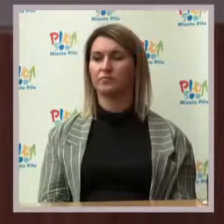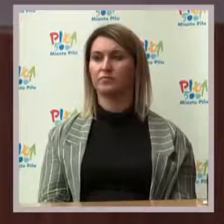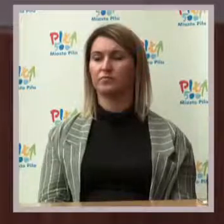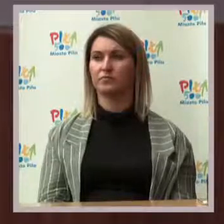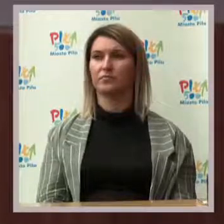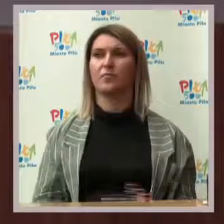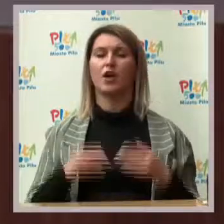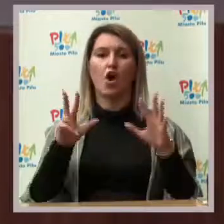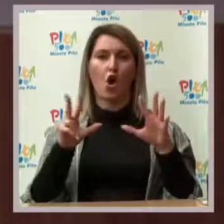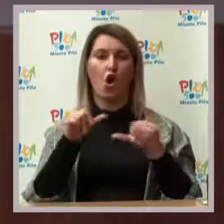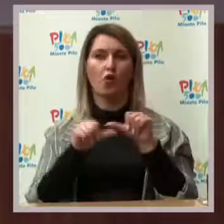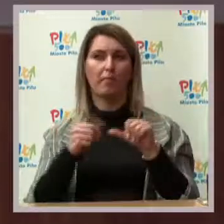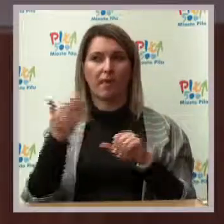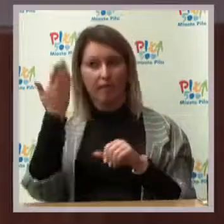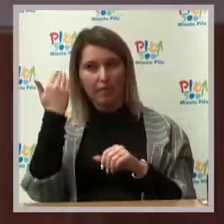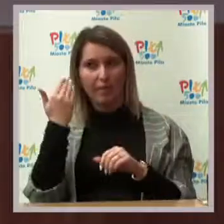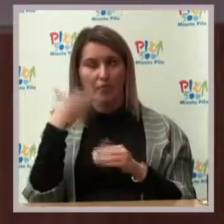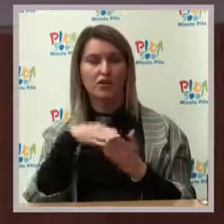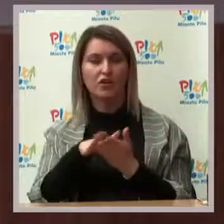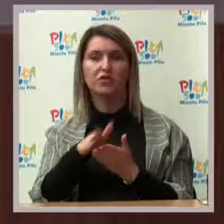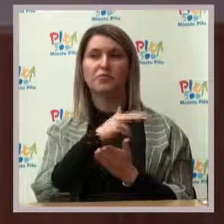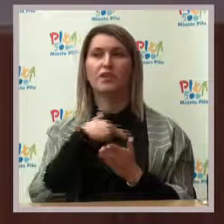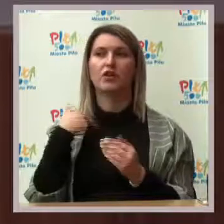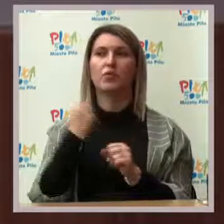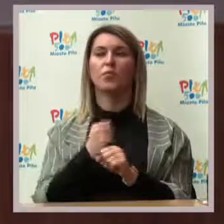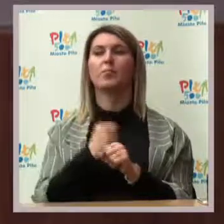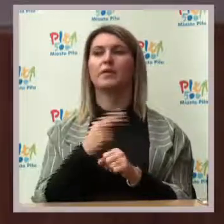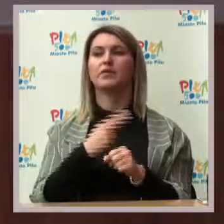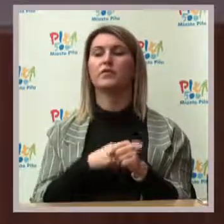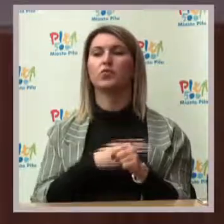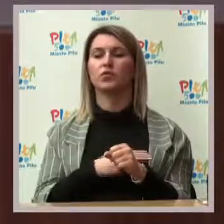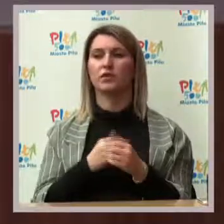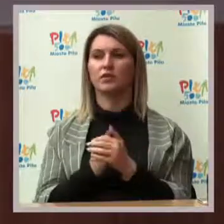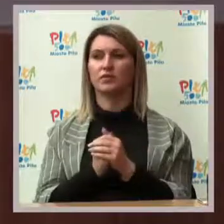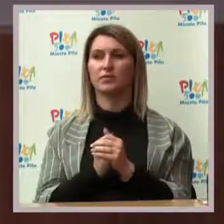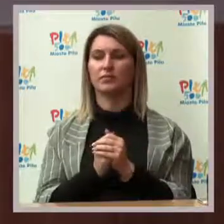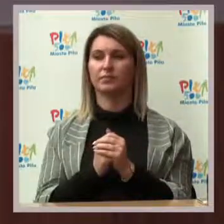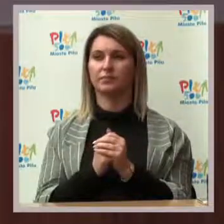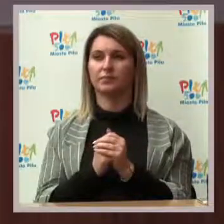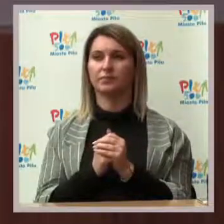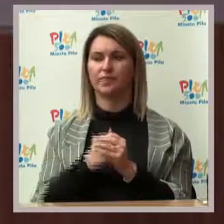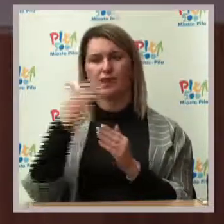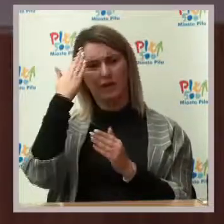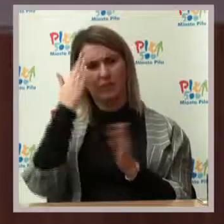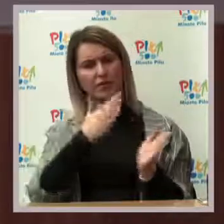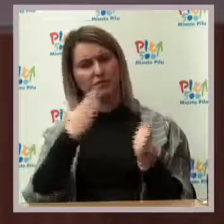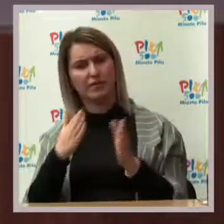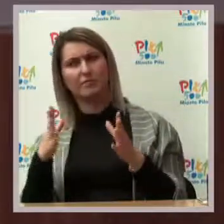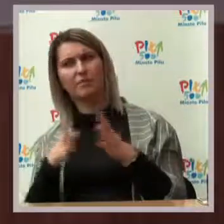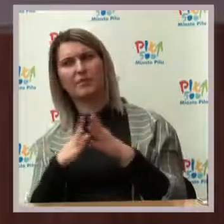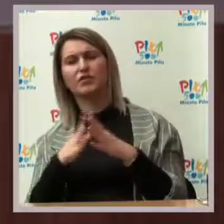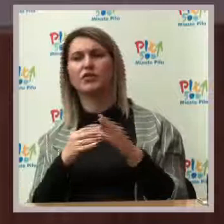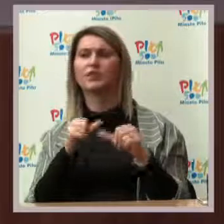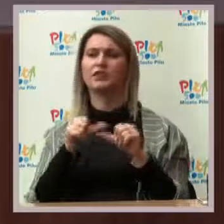urzędzie. Jest to na pewno szansa, by następne 10 lat, które